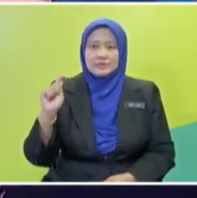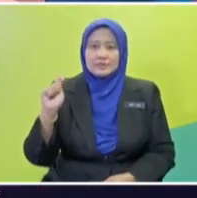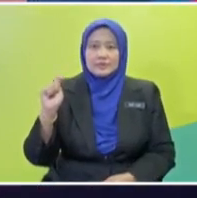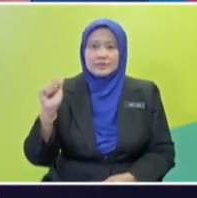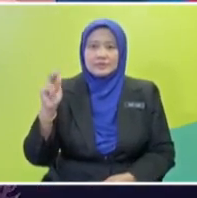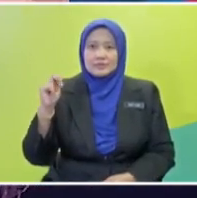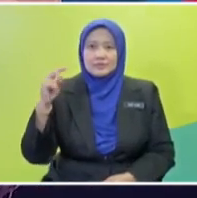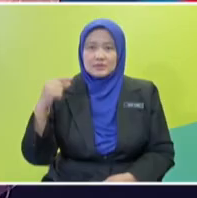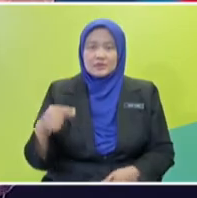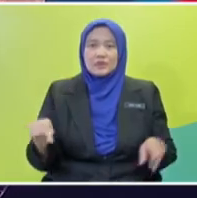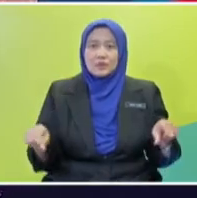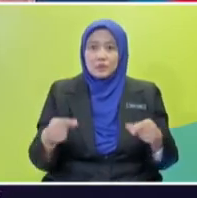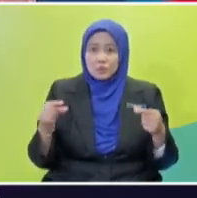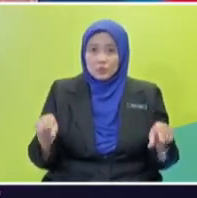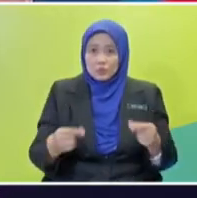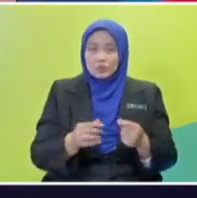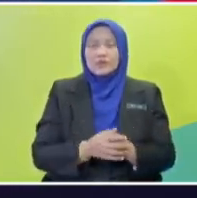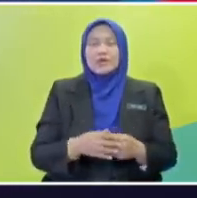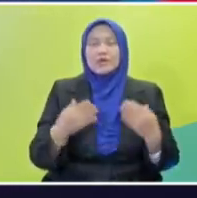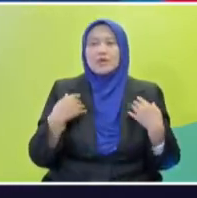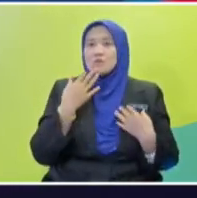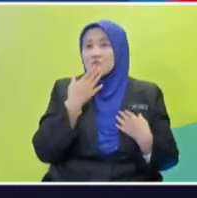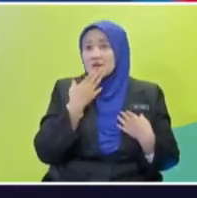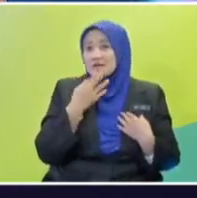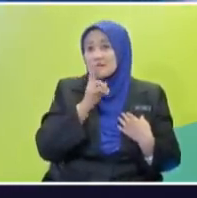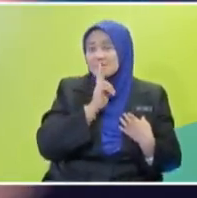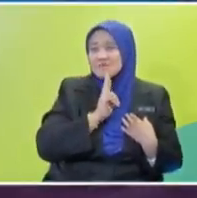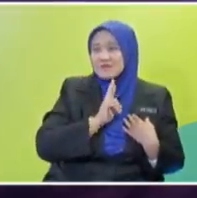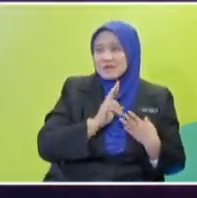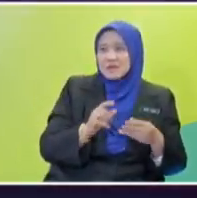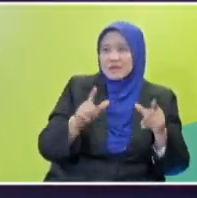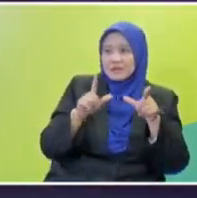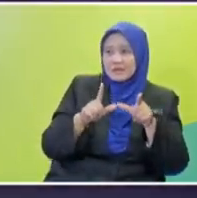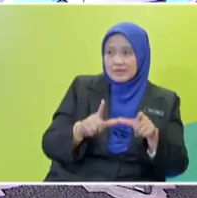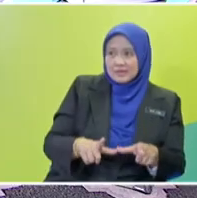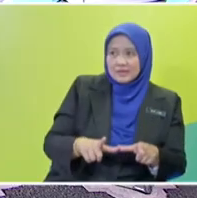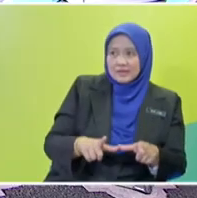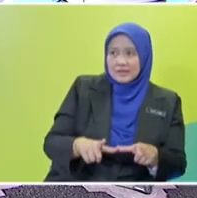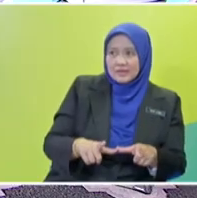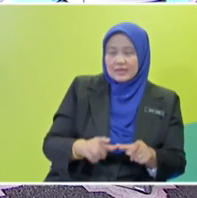gunakan gelang kunci jadi pastikan ada gelang kunci lah oke contoh